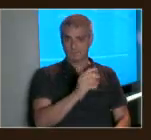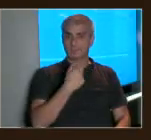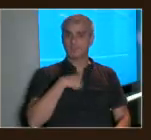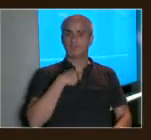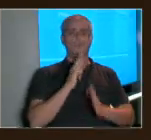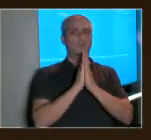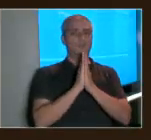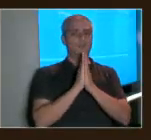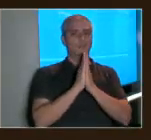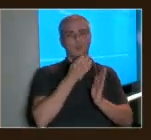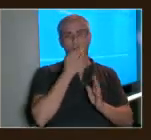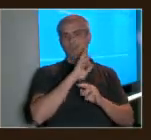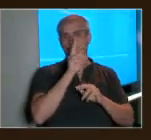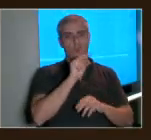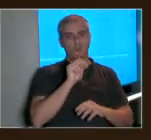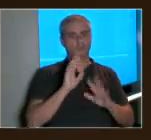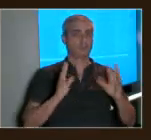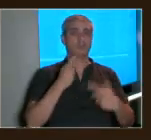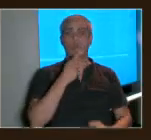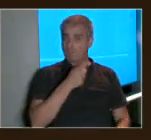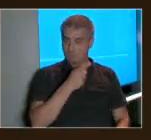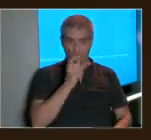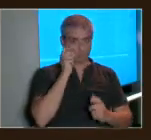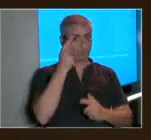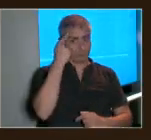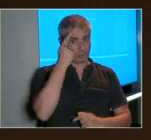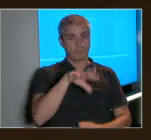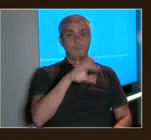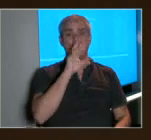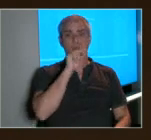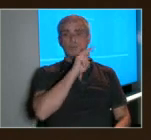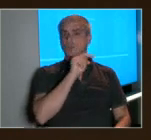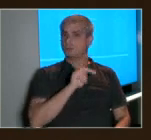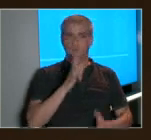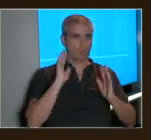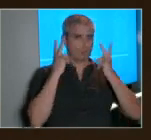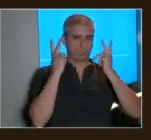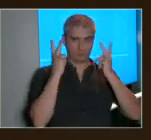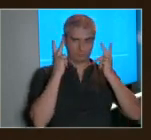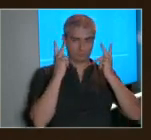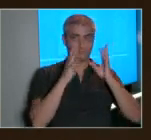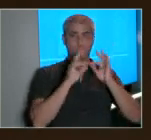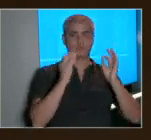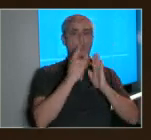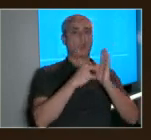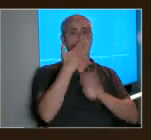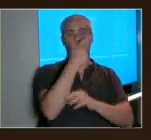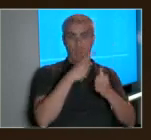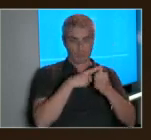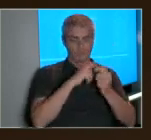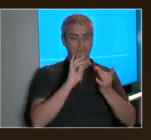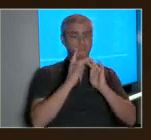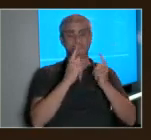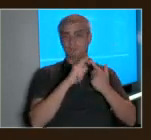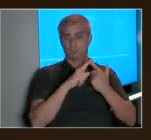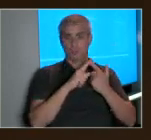אנחנו ביקשנו מהם להרצות על כל נושא שבוער בהם. תופתעו לדעת שהם בחרו לגעת בנושאים מאוד חשובים, החל מחוק הלאום, דרך